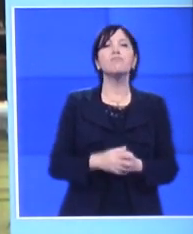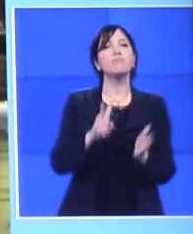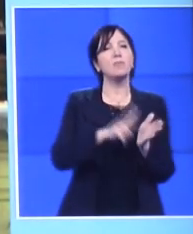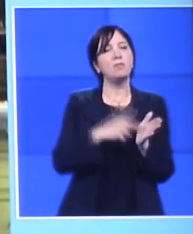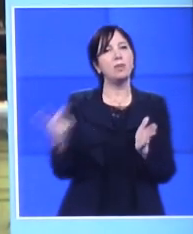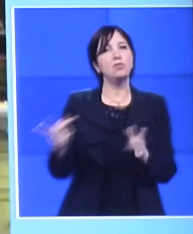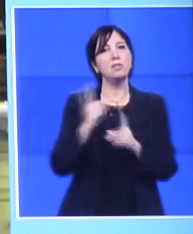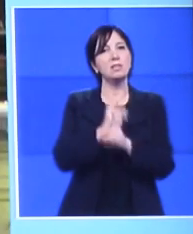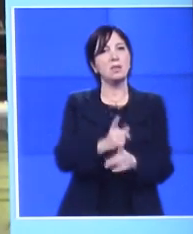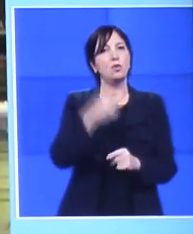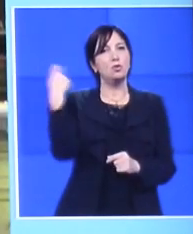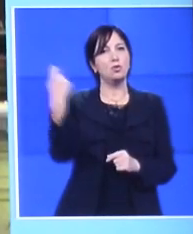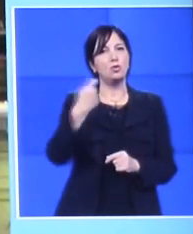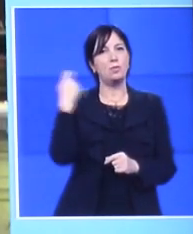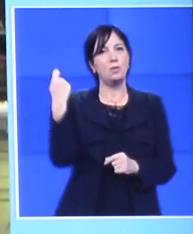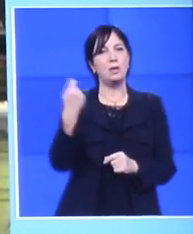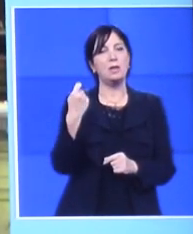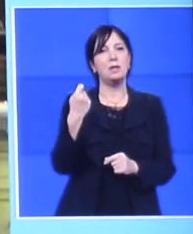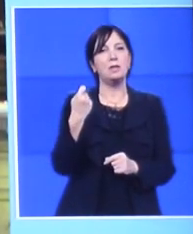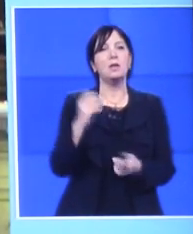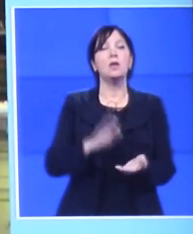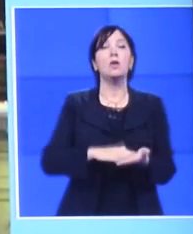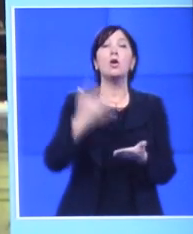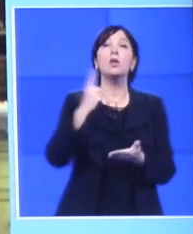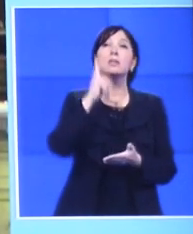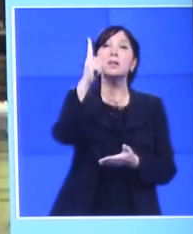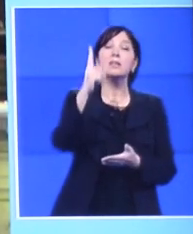Vangelo secondo Giovanni.